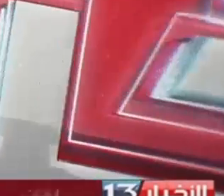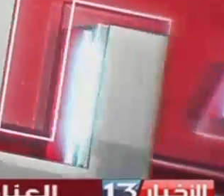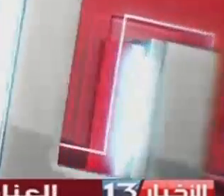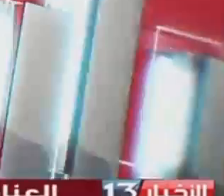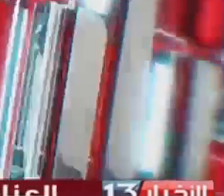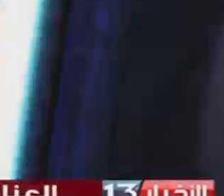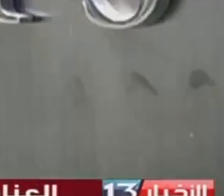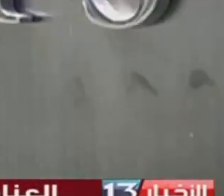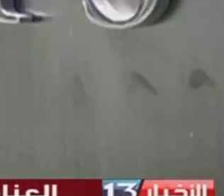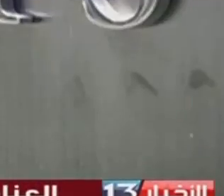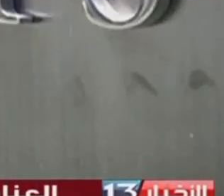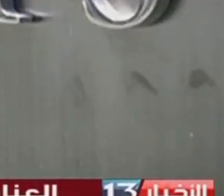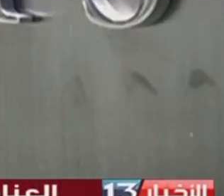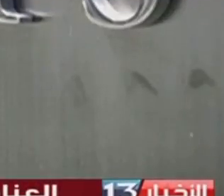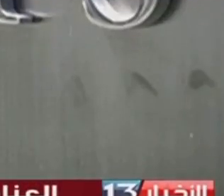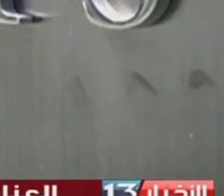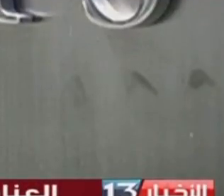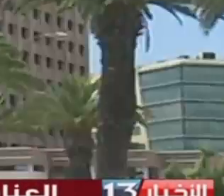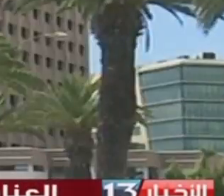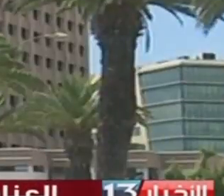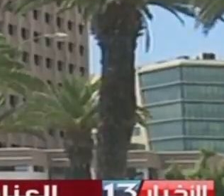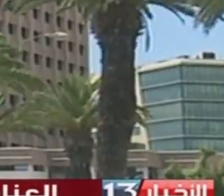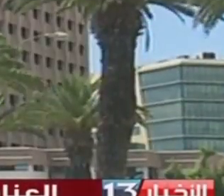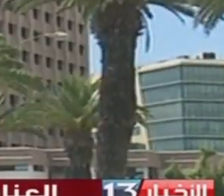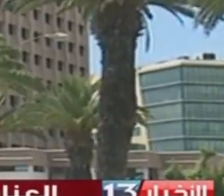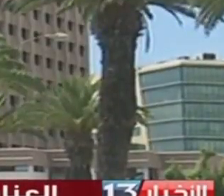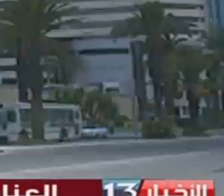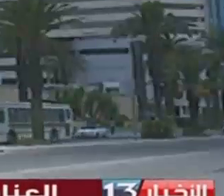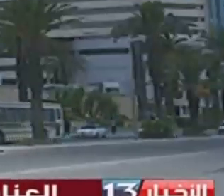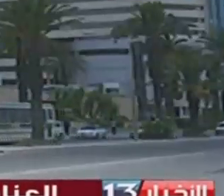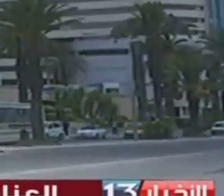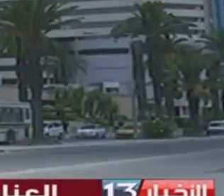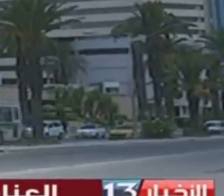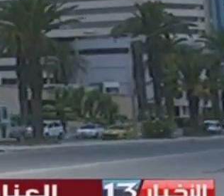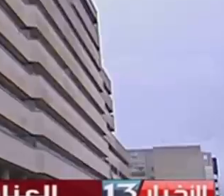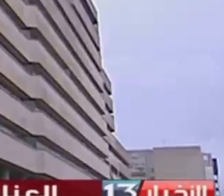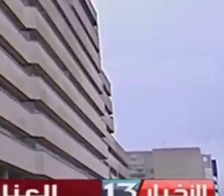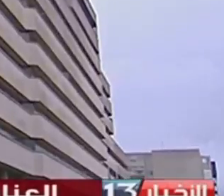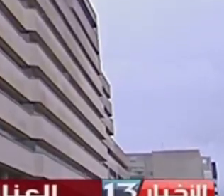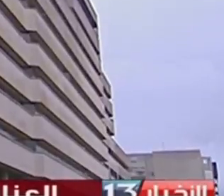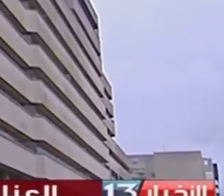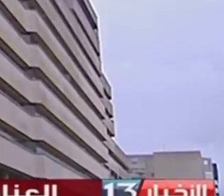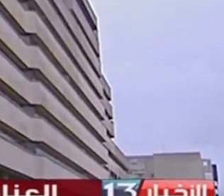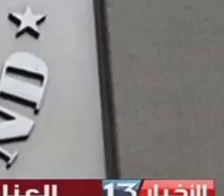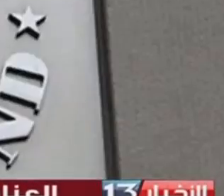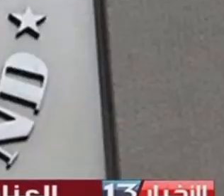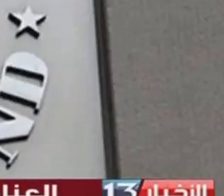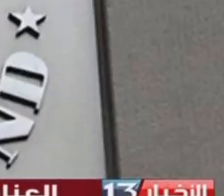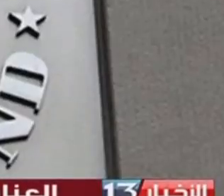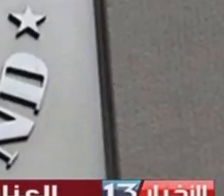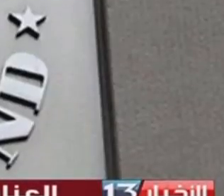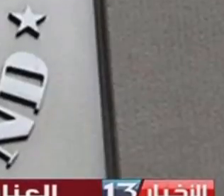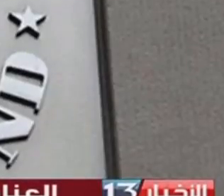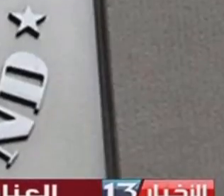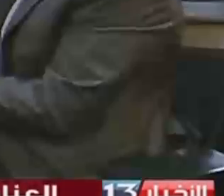وكاله التصنيف الائتماني موديز تضع القيمه السياسي لتونس قيد المراجعه وصندوق النقد الدولي يصرح بان